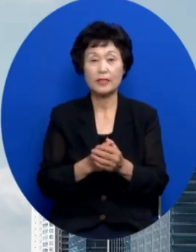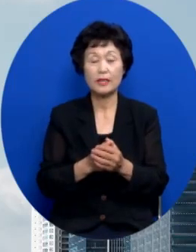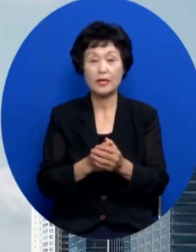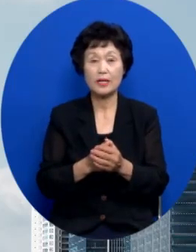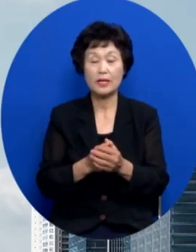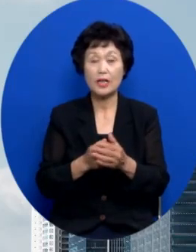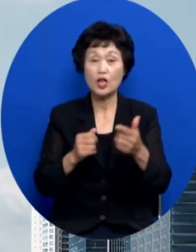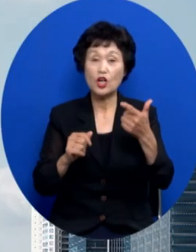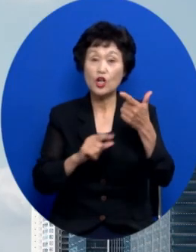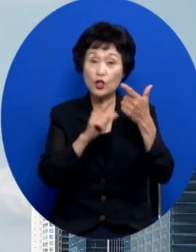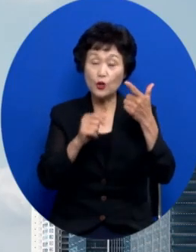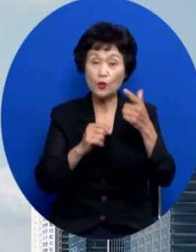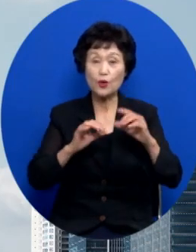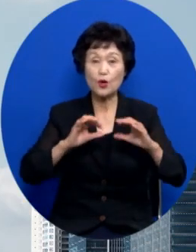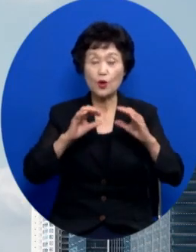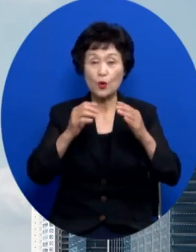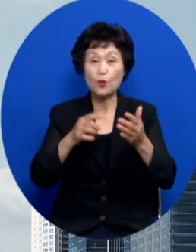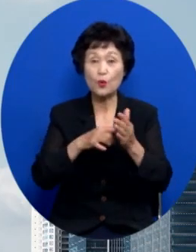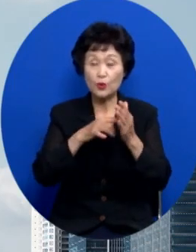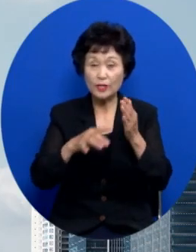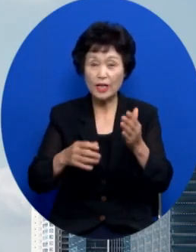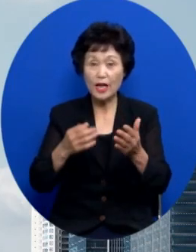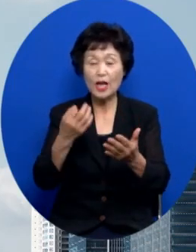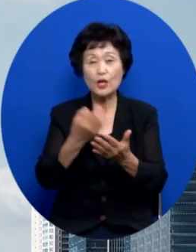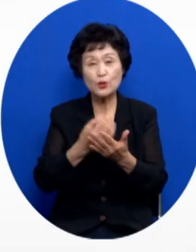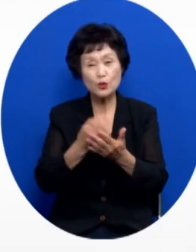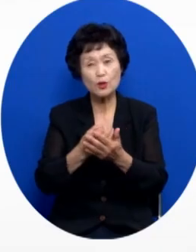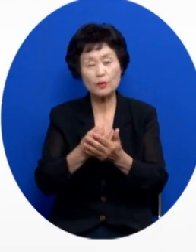지난달 국세 수입이 약 26조 원을 기록했습니다.